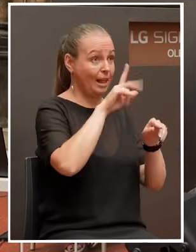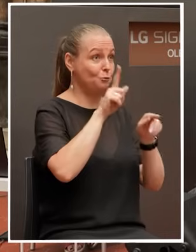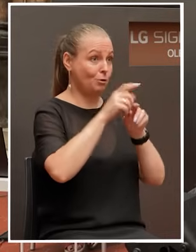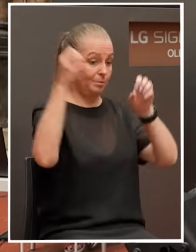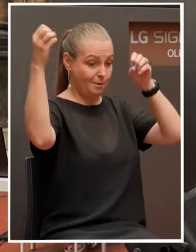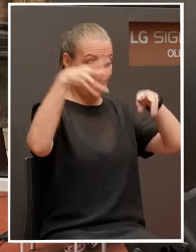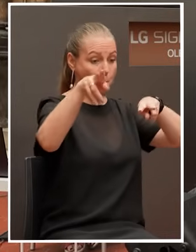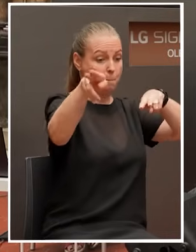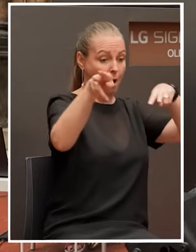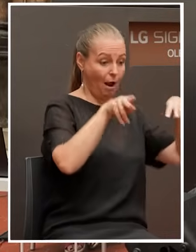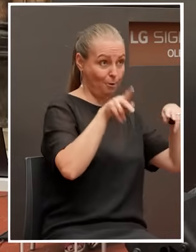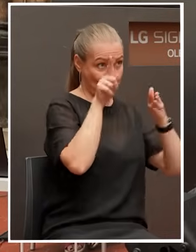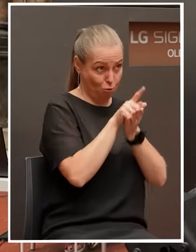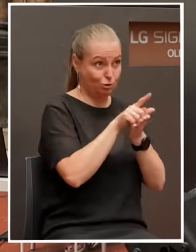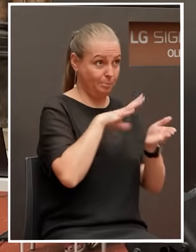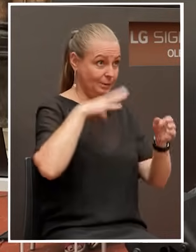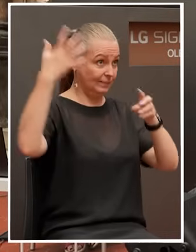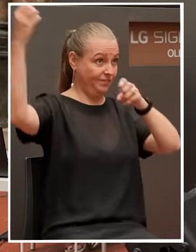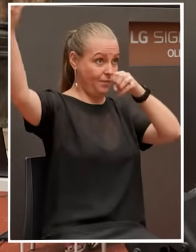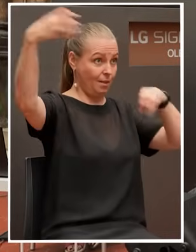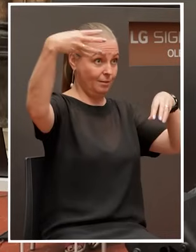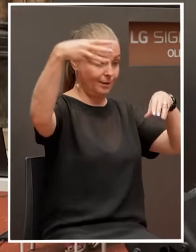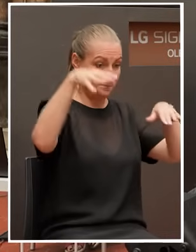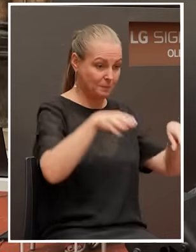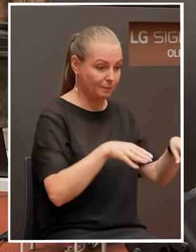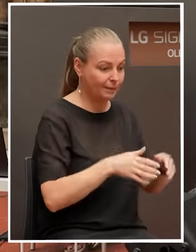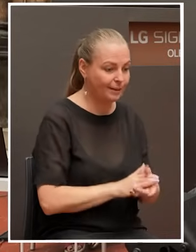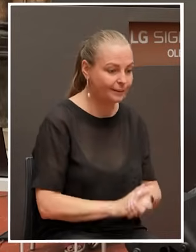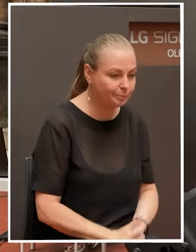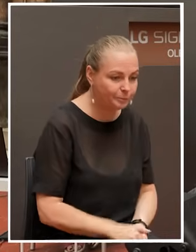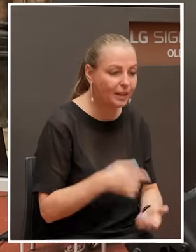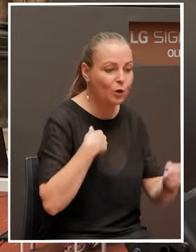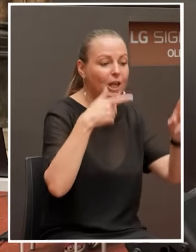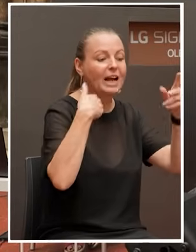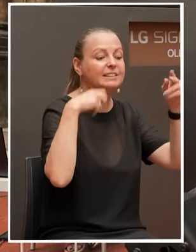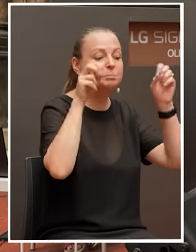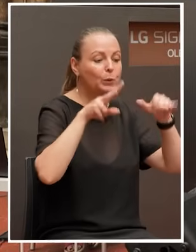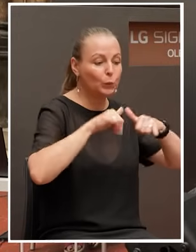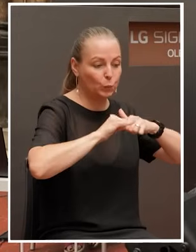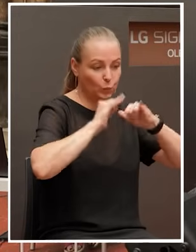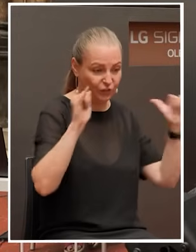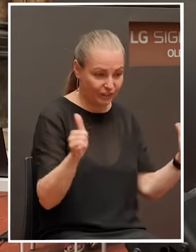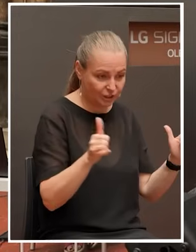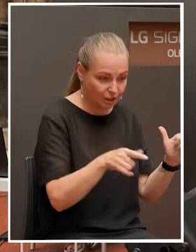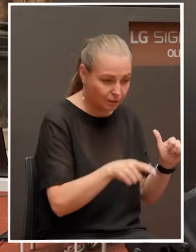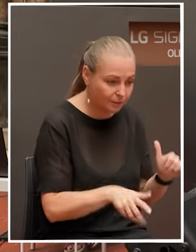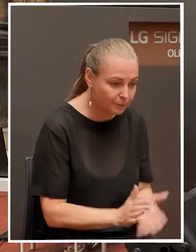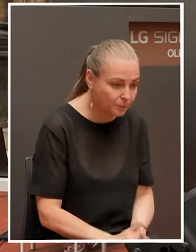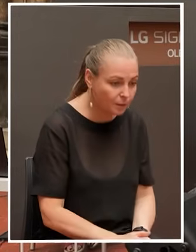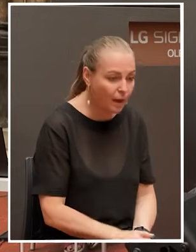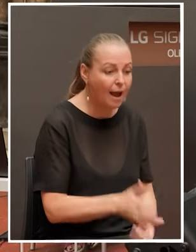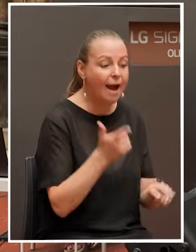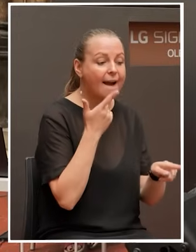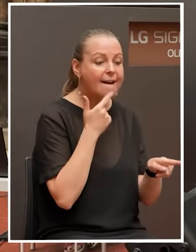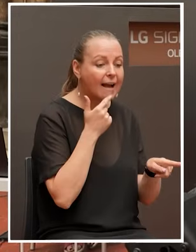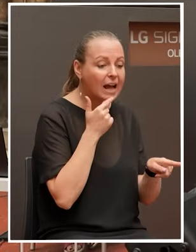А если мы поглядим вот на этот стог, я специально увеличил его деталь, то